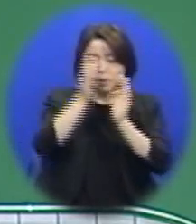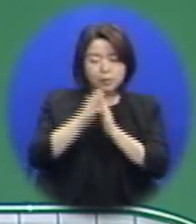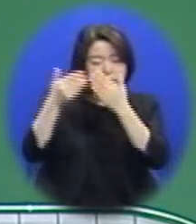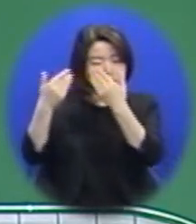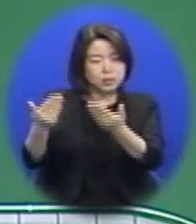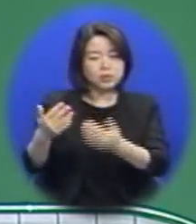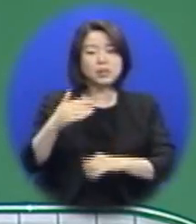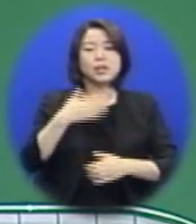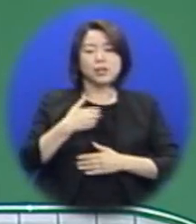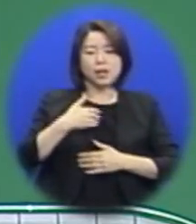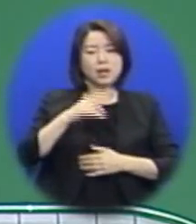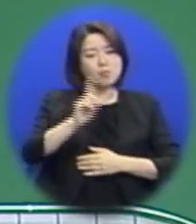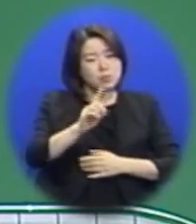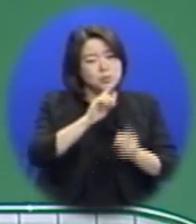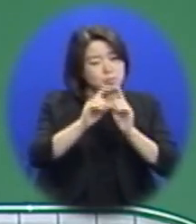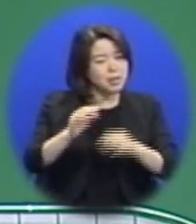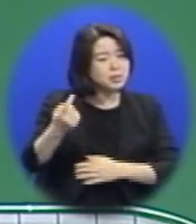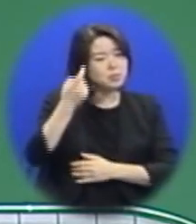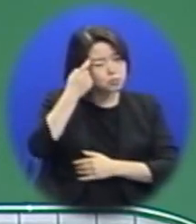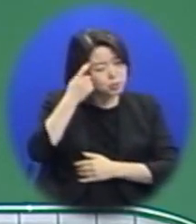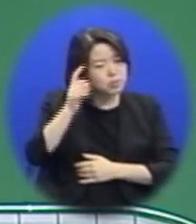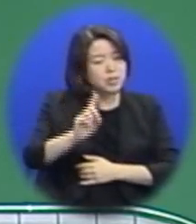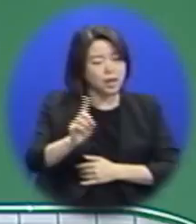말씀을 주시고 이런 은혜를 주셨다.